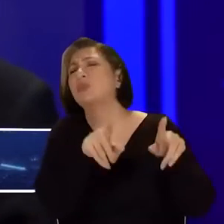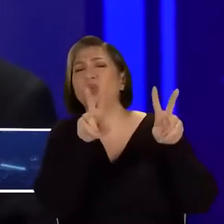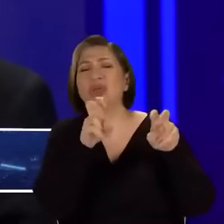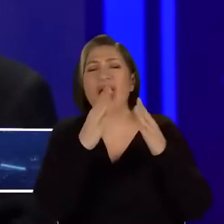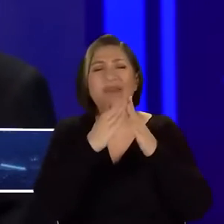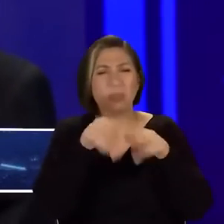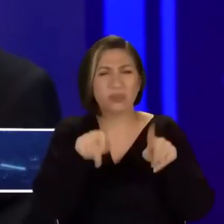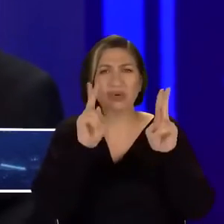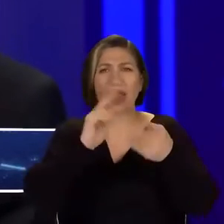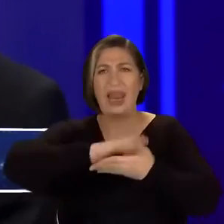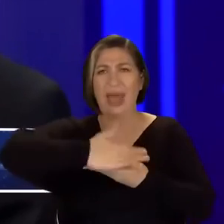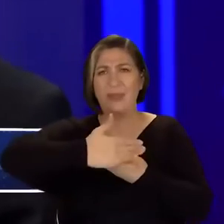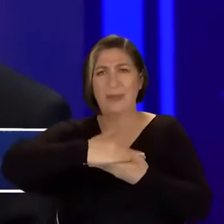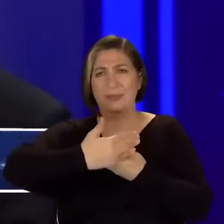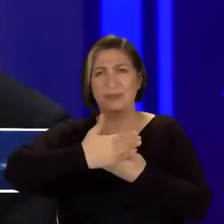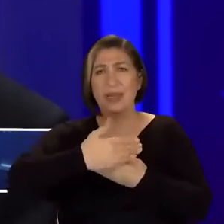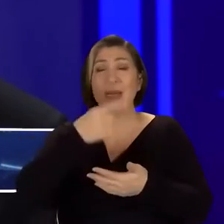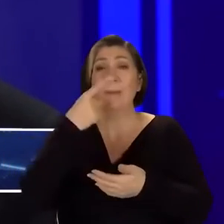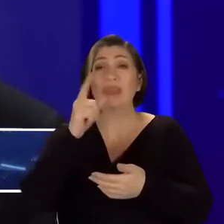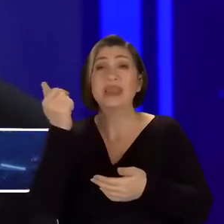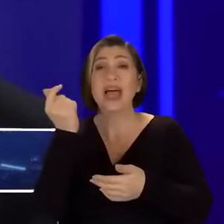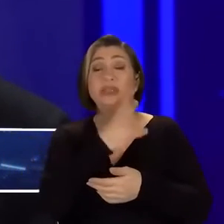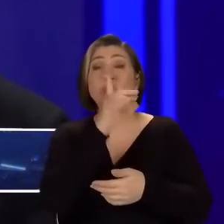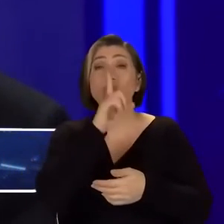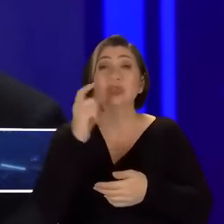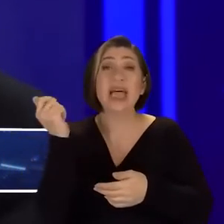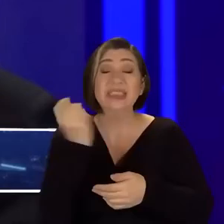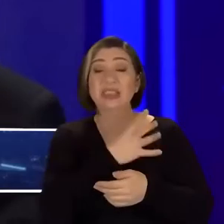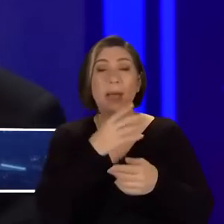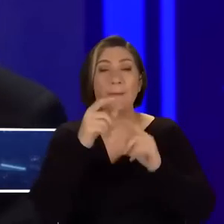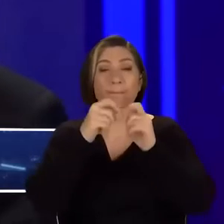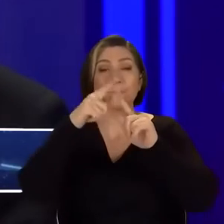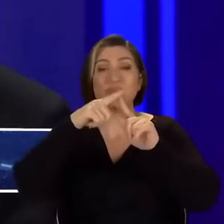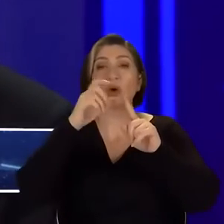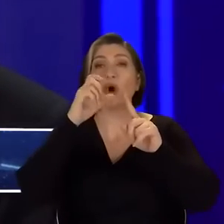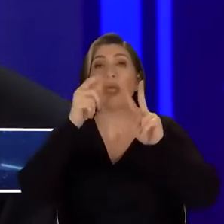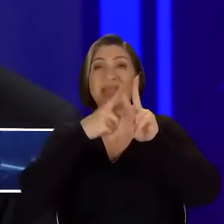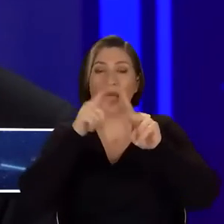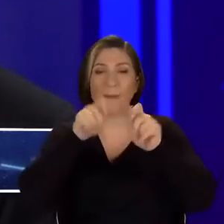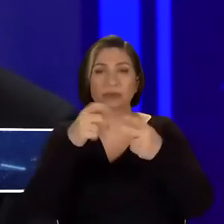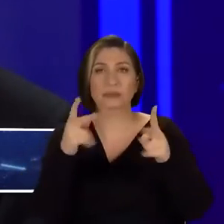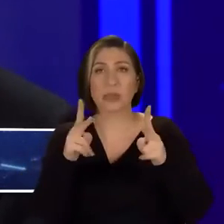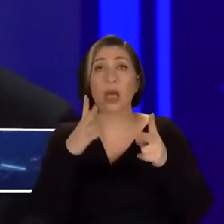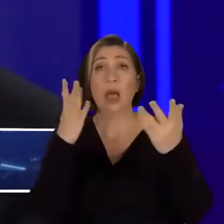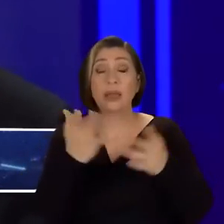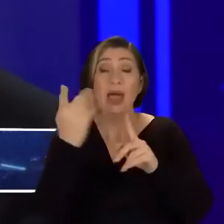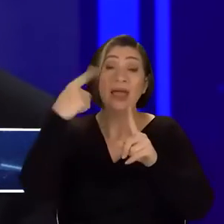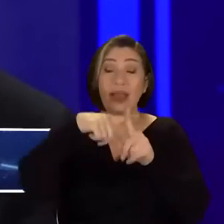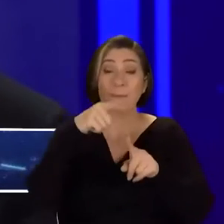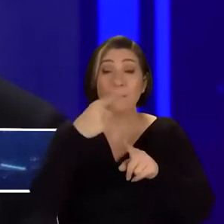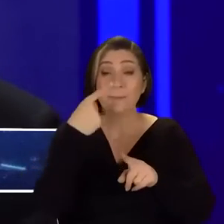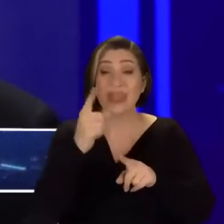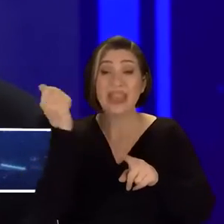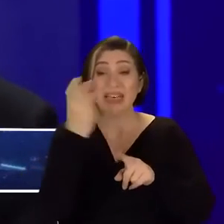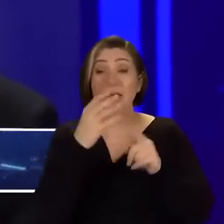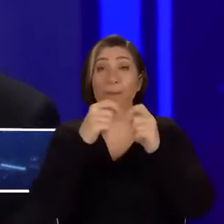evinizdeki normal bugünkü laptopunuzla binlerce Bitcoin, yüzlerce Bitcoin üretmeniz mümkündü. Hatta böyle yapıp işte binlerce